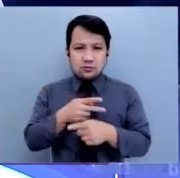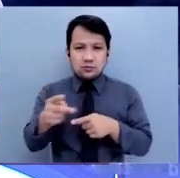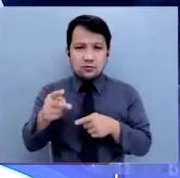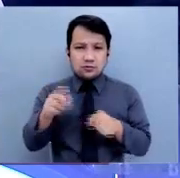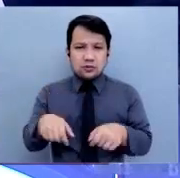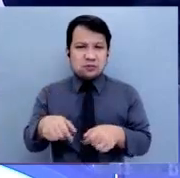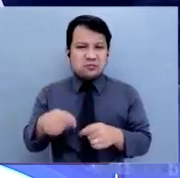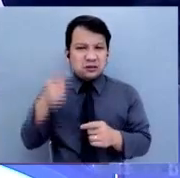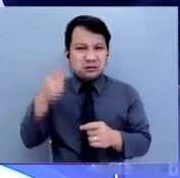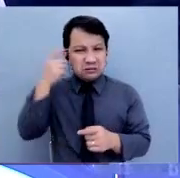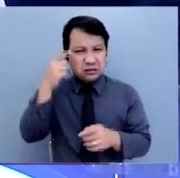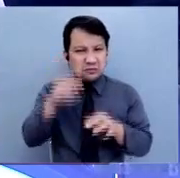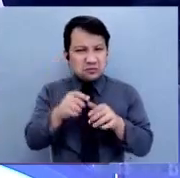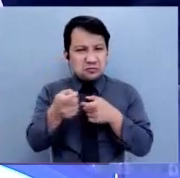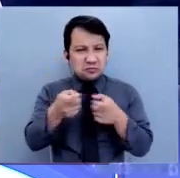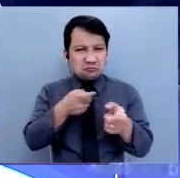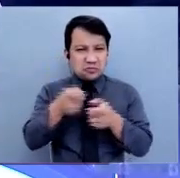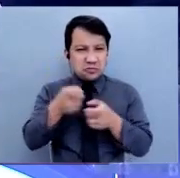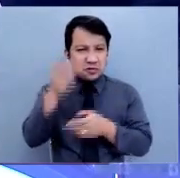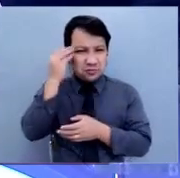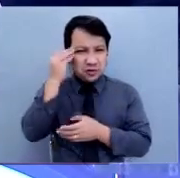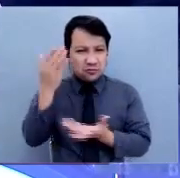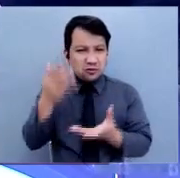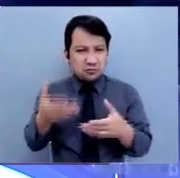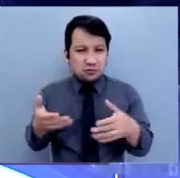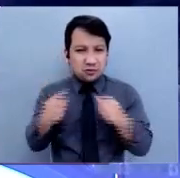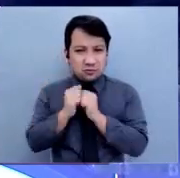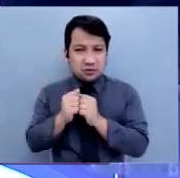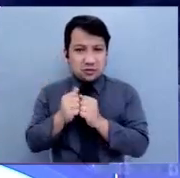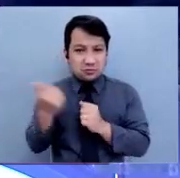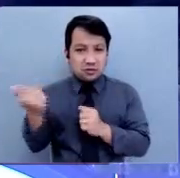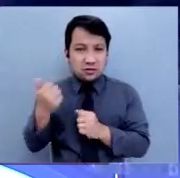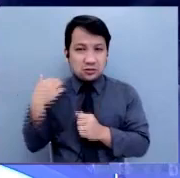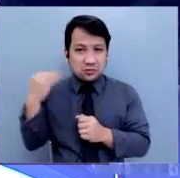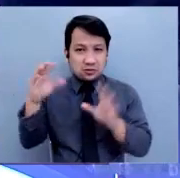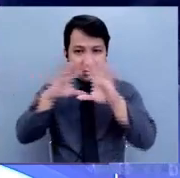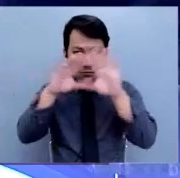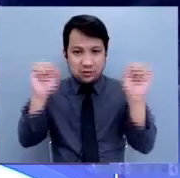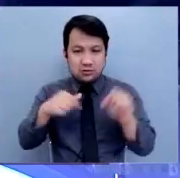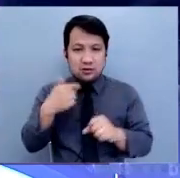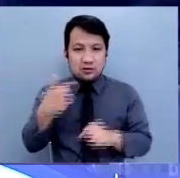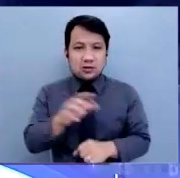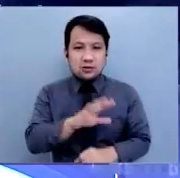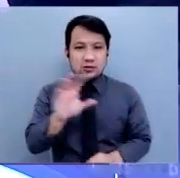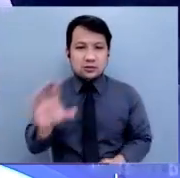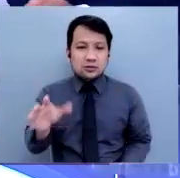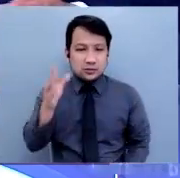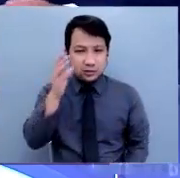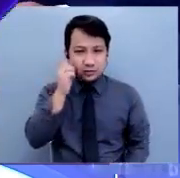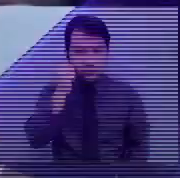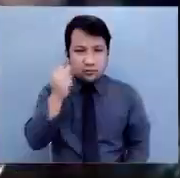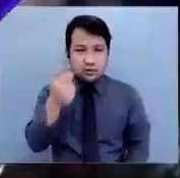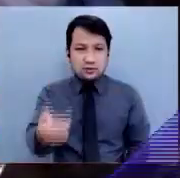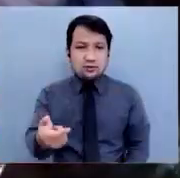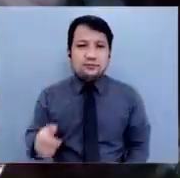conditioning daw yan. Makisali kaya sa Pasig laban ng iba pang presidential candidates. Nasa Frontline Balitang yan, Camille Samonte.